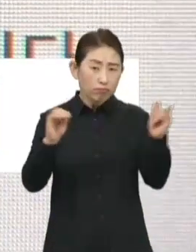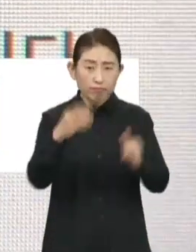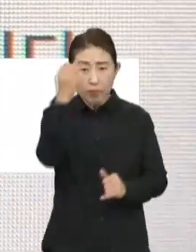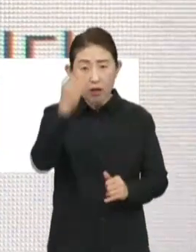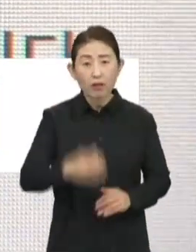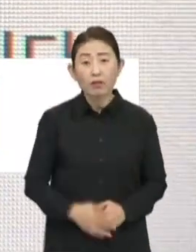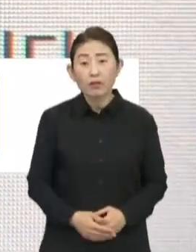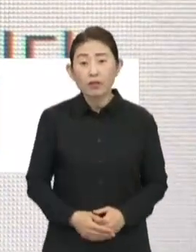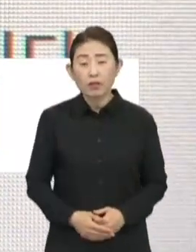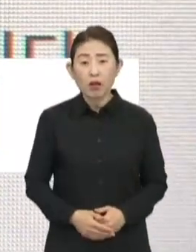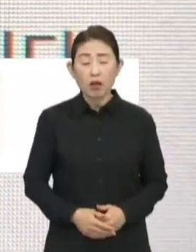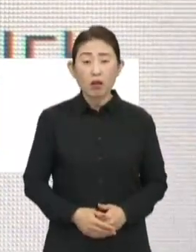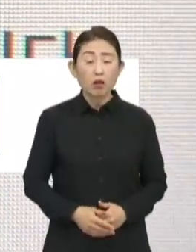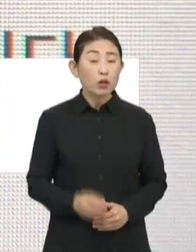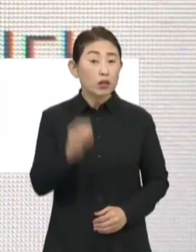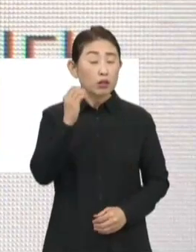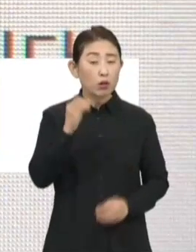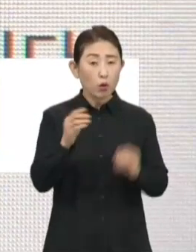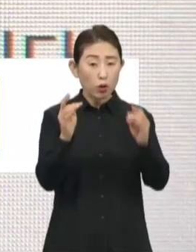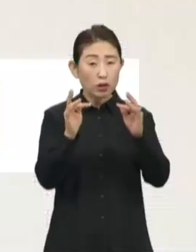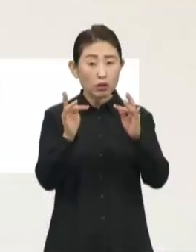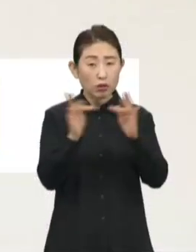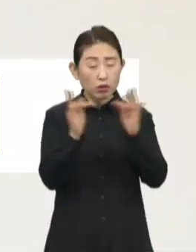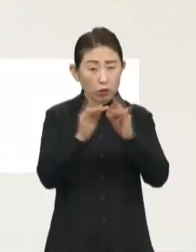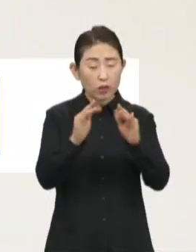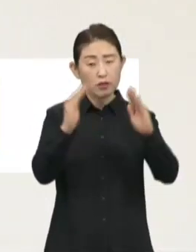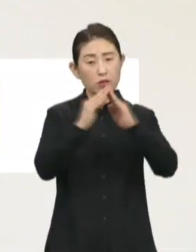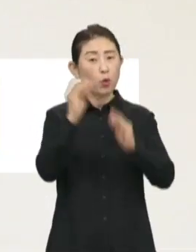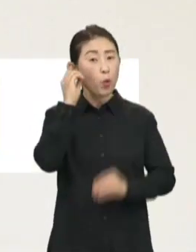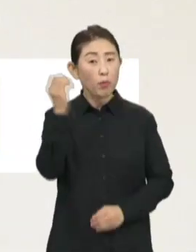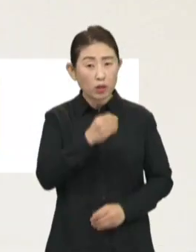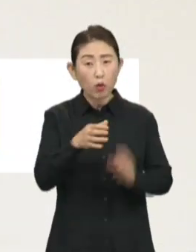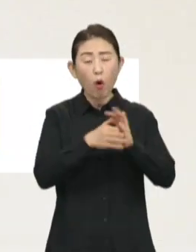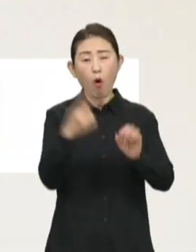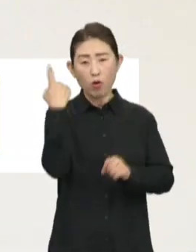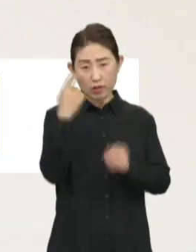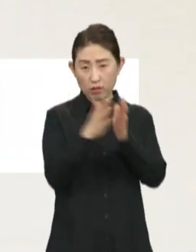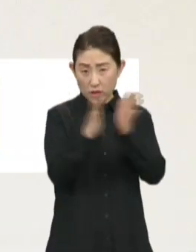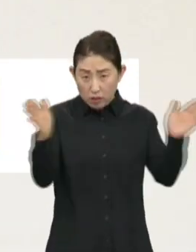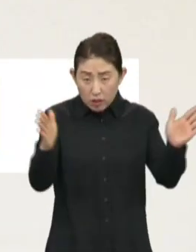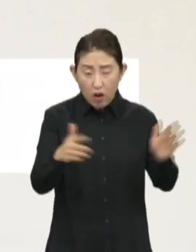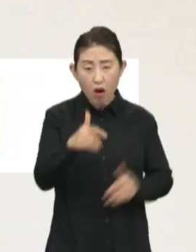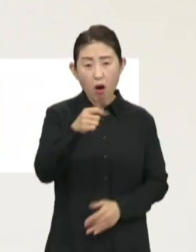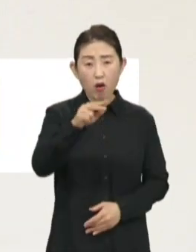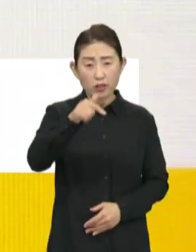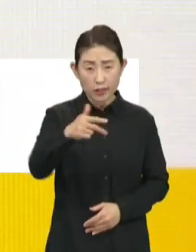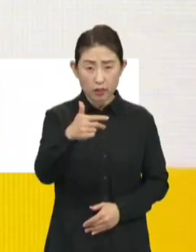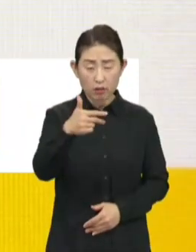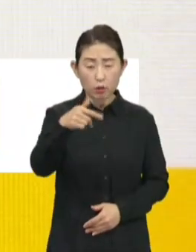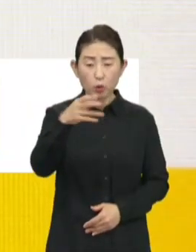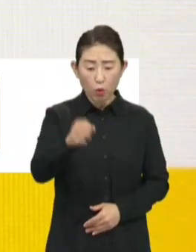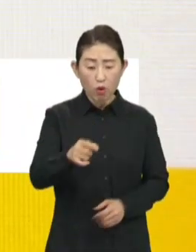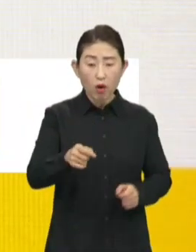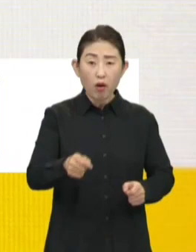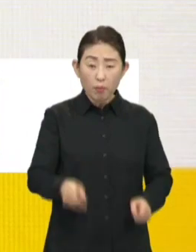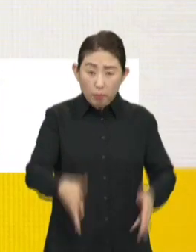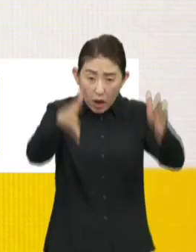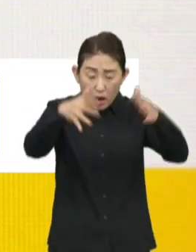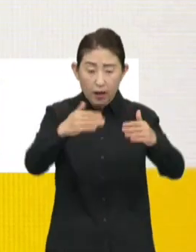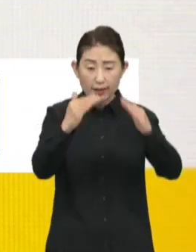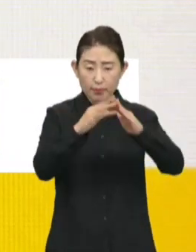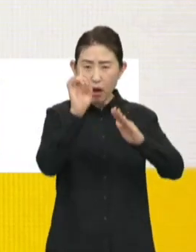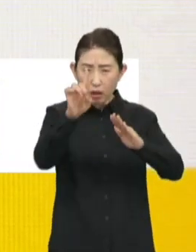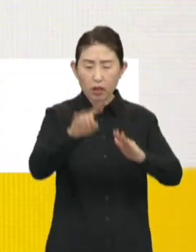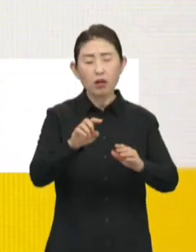한국 부동산원 청약홈에 따르면 어제 실시한 세중시 어진동 세종 린스트라우스 전용 84m